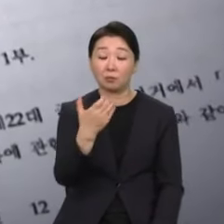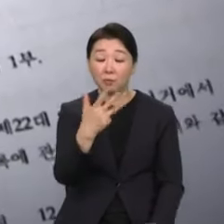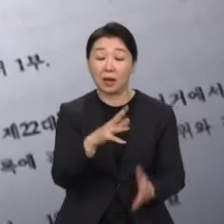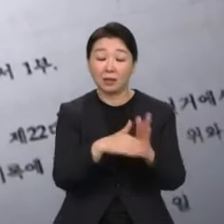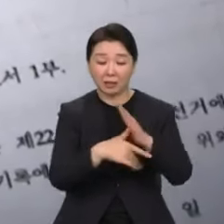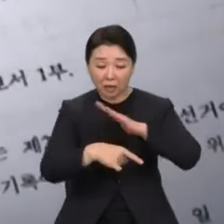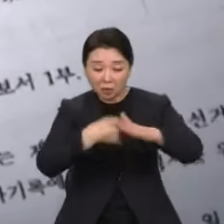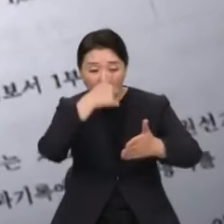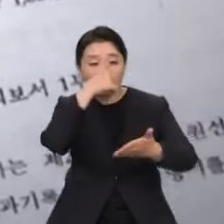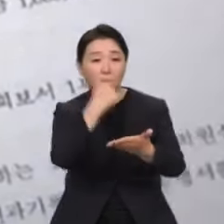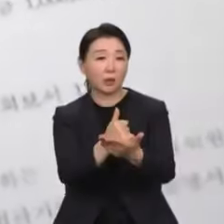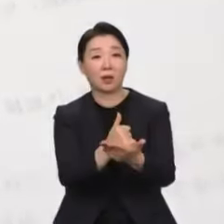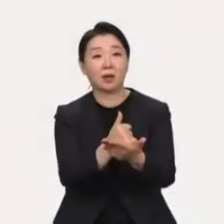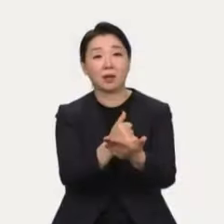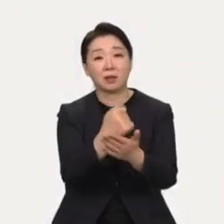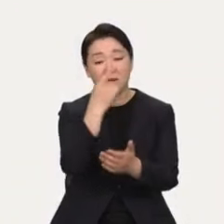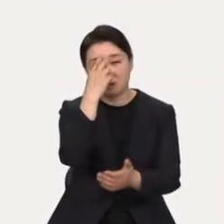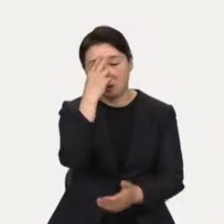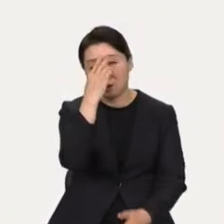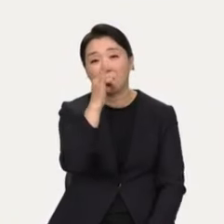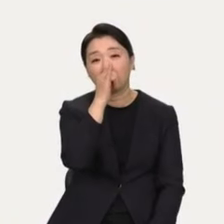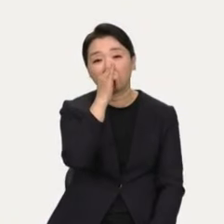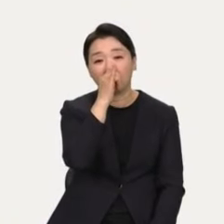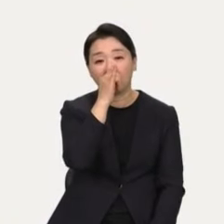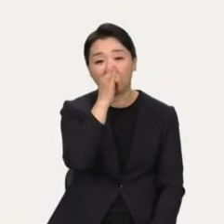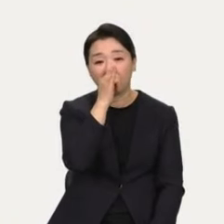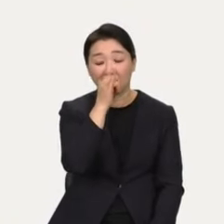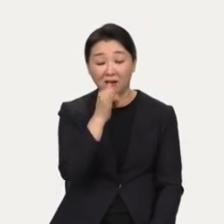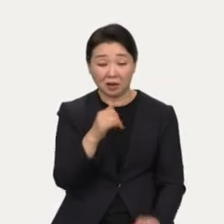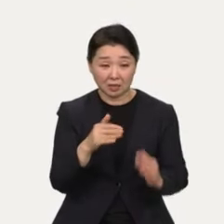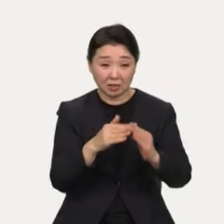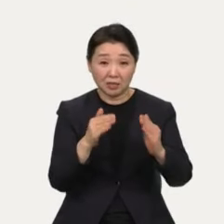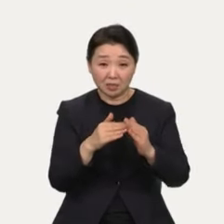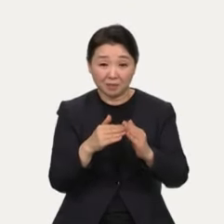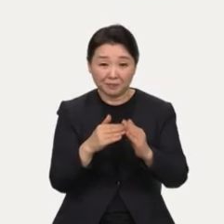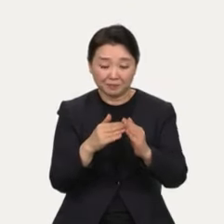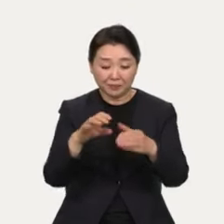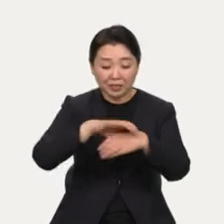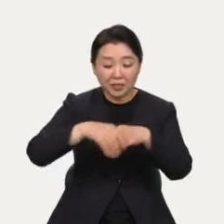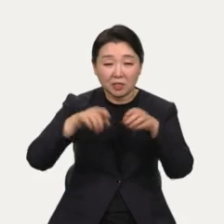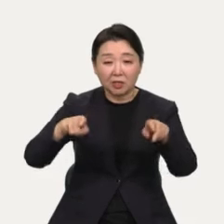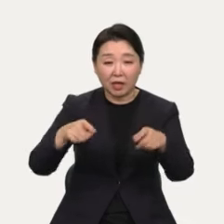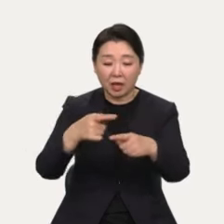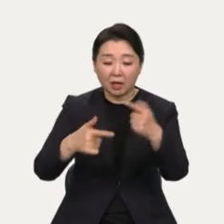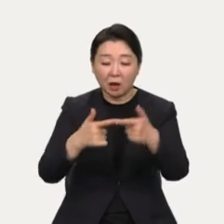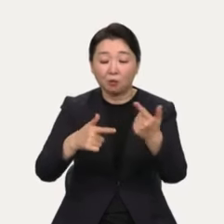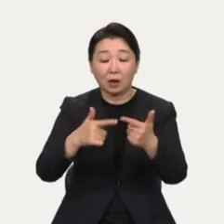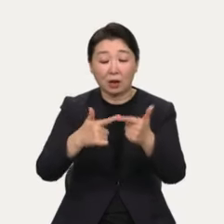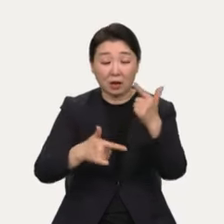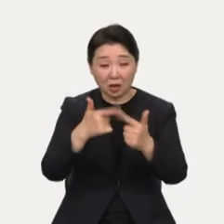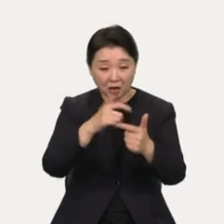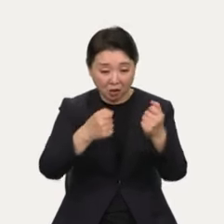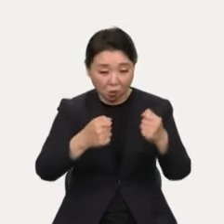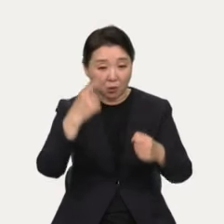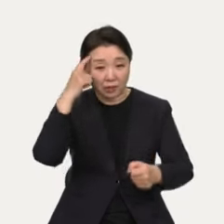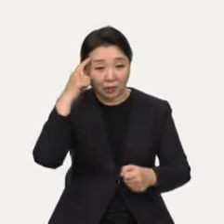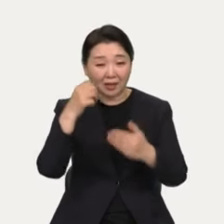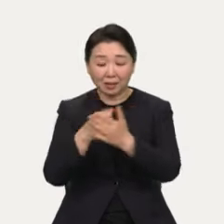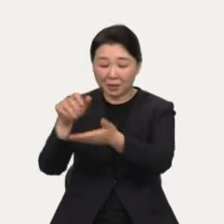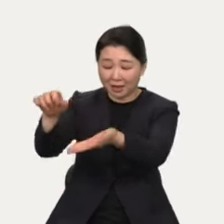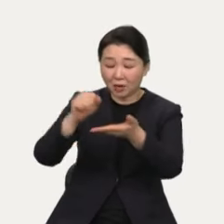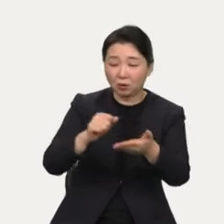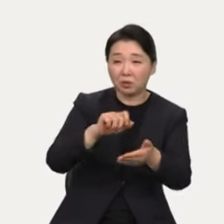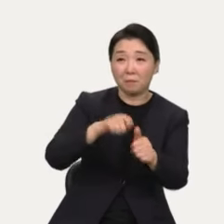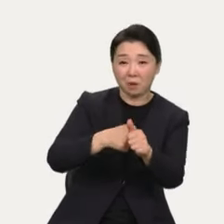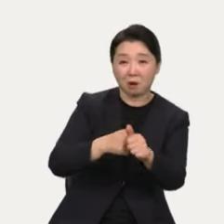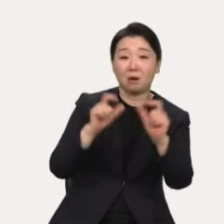원 전과 기록이 있습니다. 한 후보는 살던 집 싱크대를 가구라 생각해 가져왔다가 처벌받았다며 어려서 무지했고